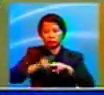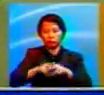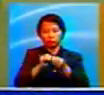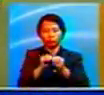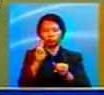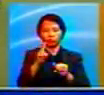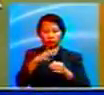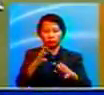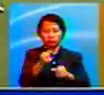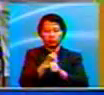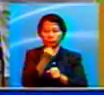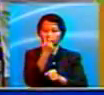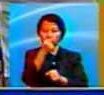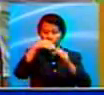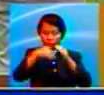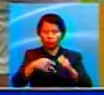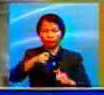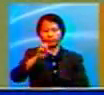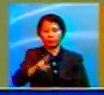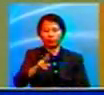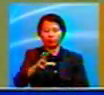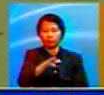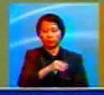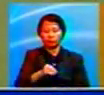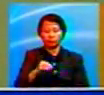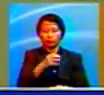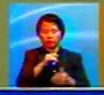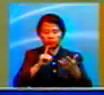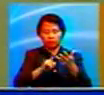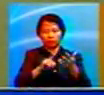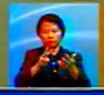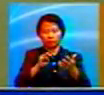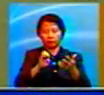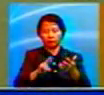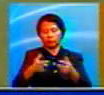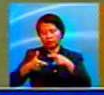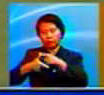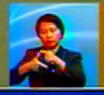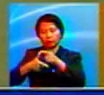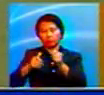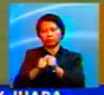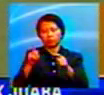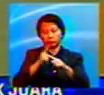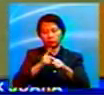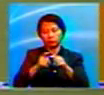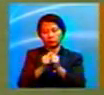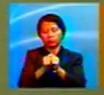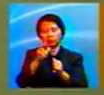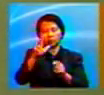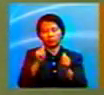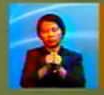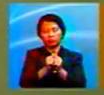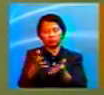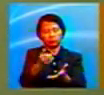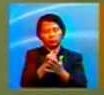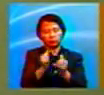tangga kedua selepas mengumpul 11 di bawah par keseluruhan. Manakala Danny Willett dan Rickard Kahlberg terikat di kedudukan ketiga dengan catatan